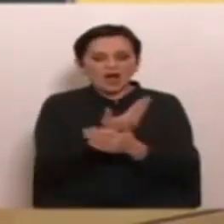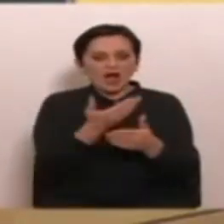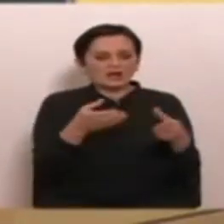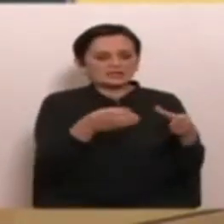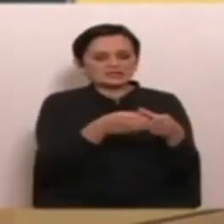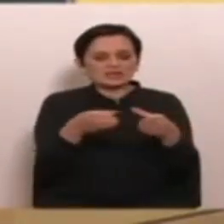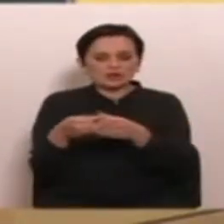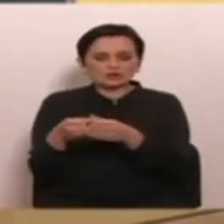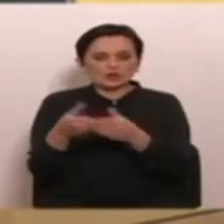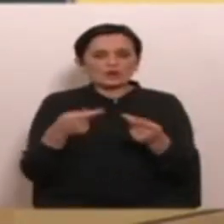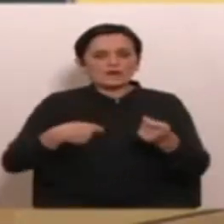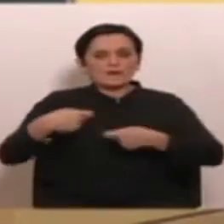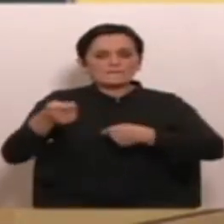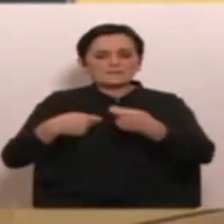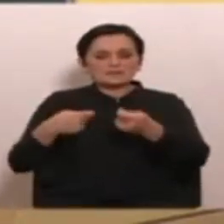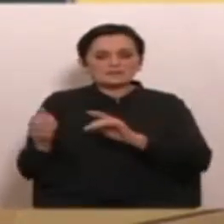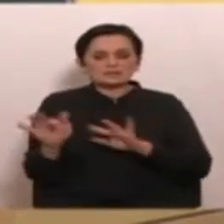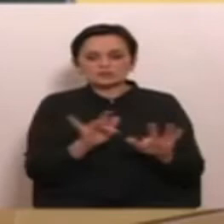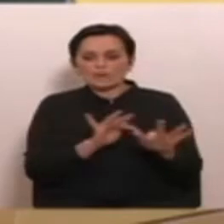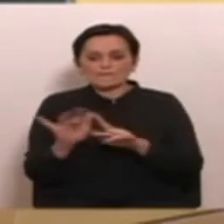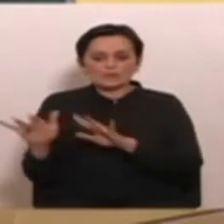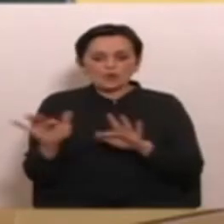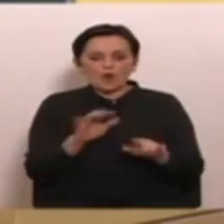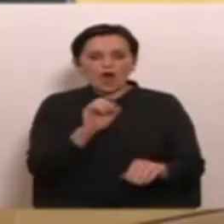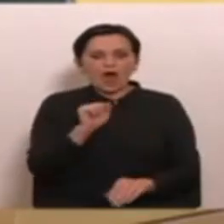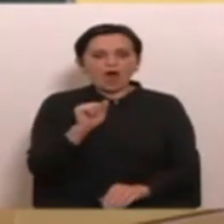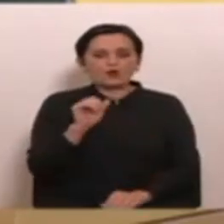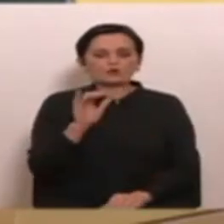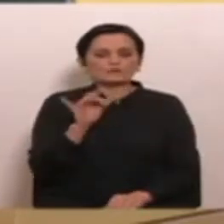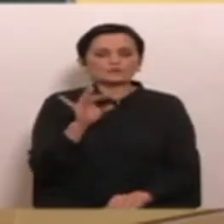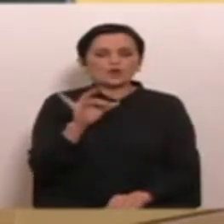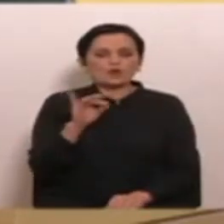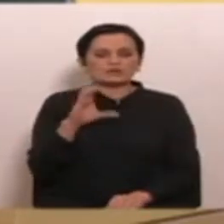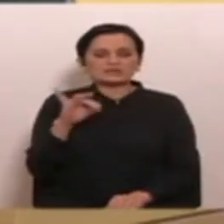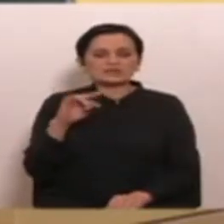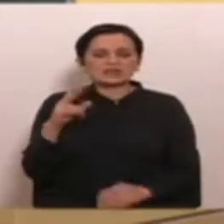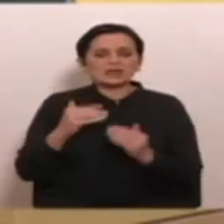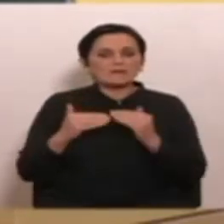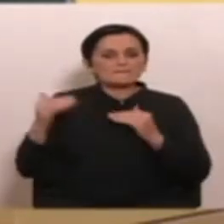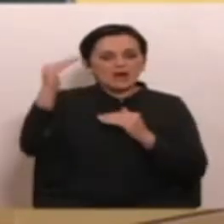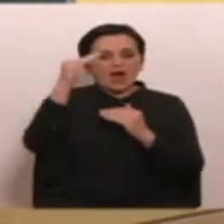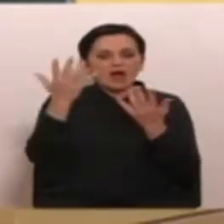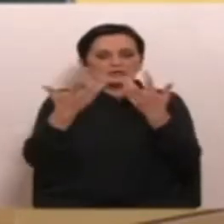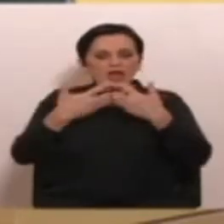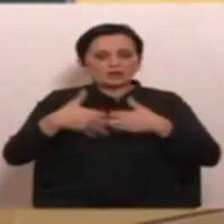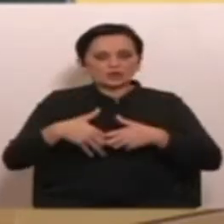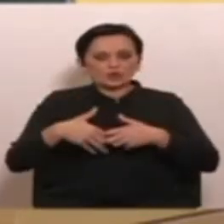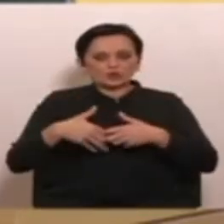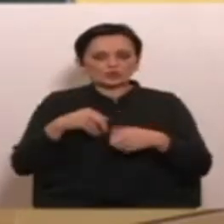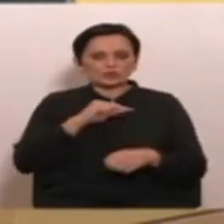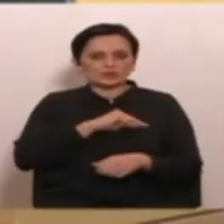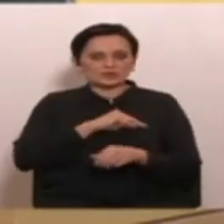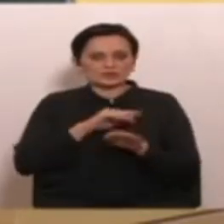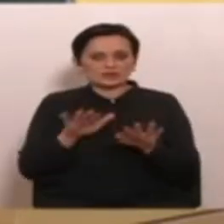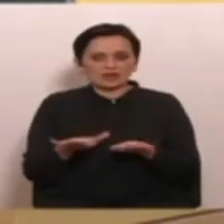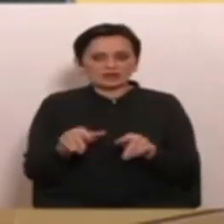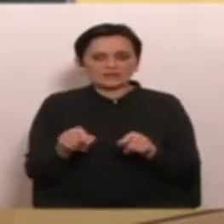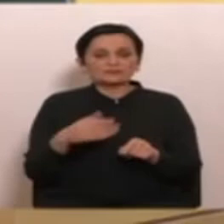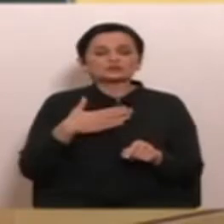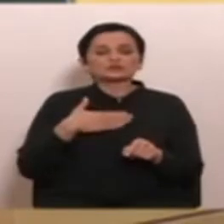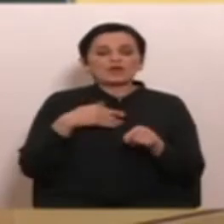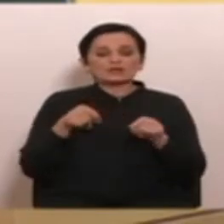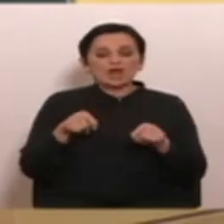მაგალითად ბიზნეს პროცესების აუთსორსინგი, მაღალტექნოლოგიური დარგები. ჩვენ ამ პროგრამის